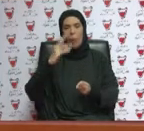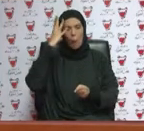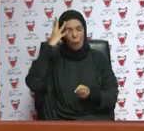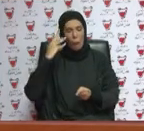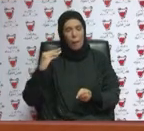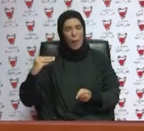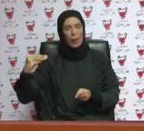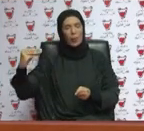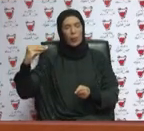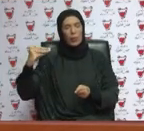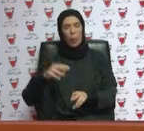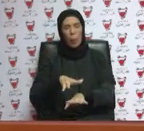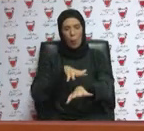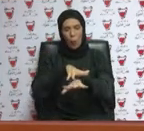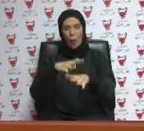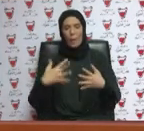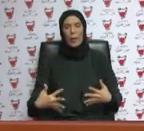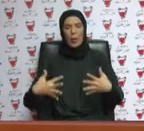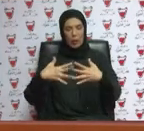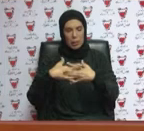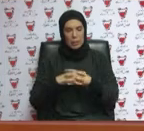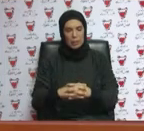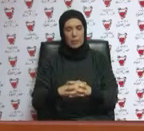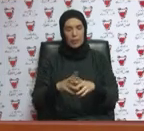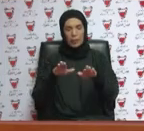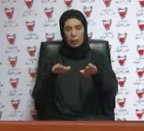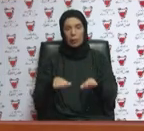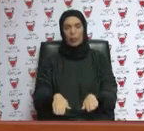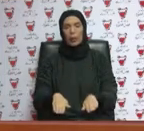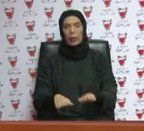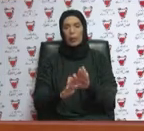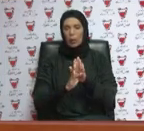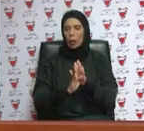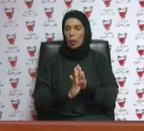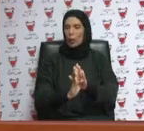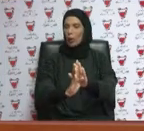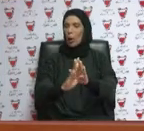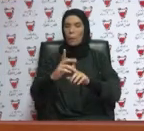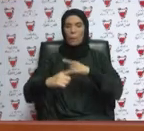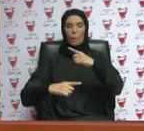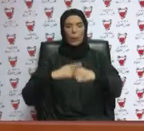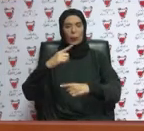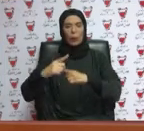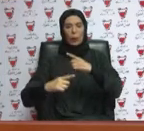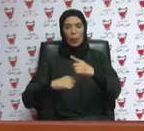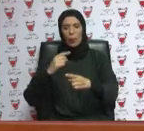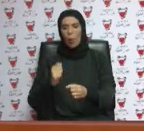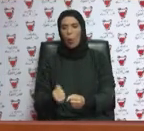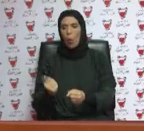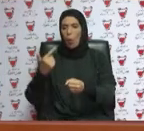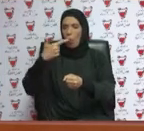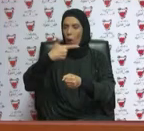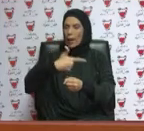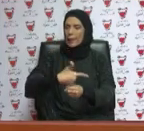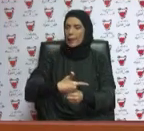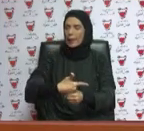والتفاهم والتضامن، مشيدا المجلس بمساندة صاحب السمو الملكي الأمير سلمان بن حمد